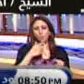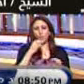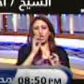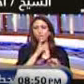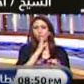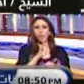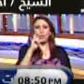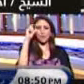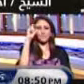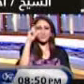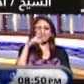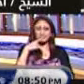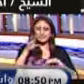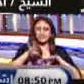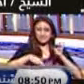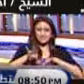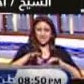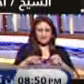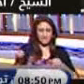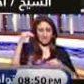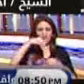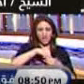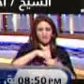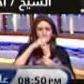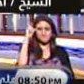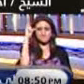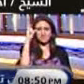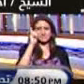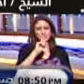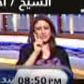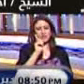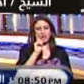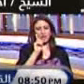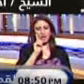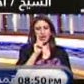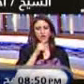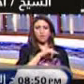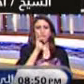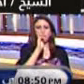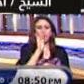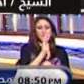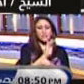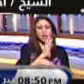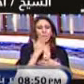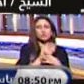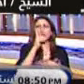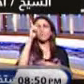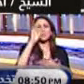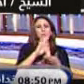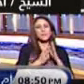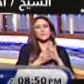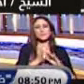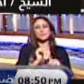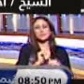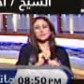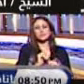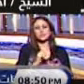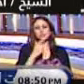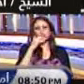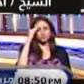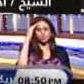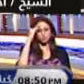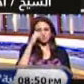السياسة والتوظيف السياسي والحزبي عن المساجد، وهذا لن يكون إلا باستقلال. كلام واضح جدا، شكرا فضيلة الشيخ